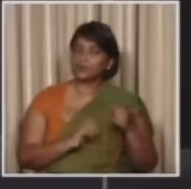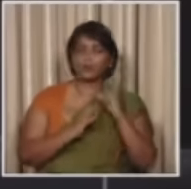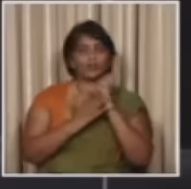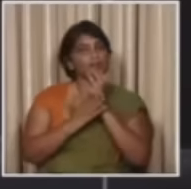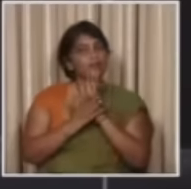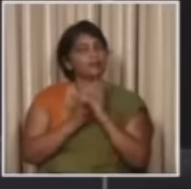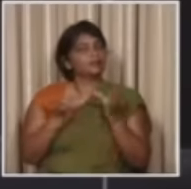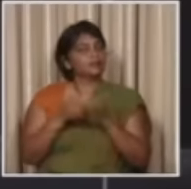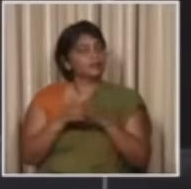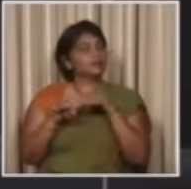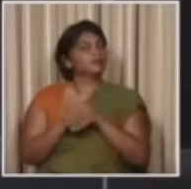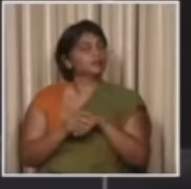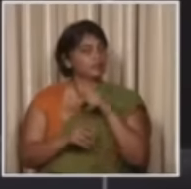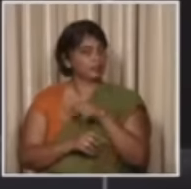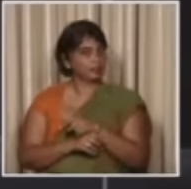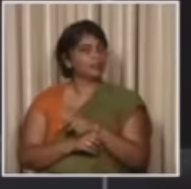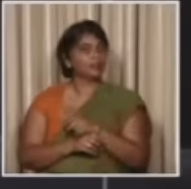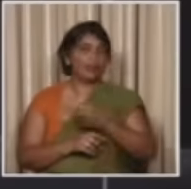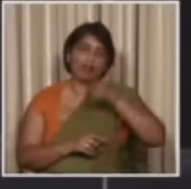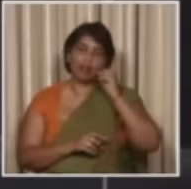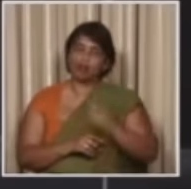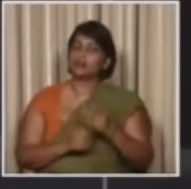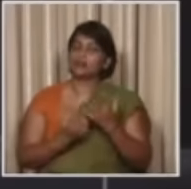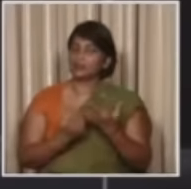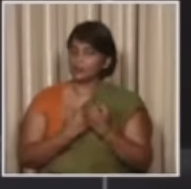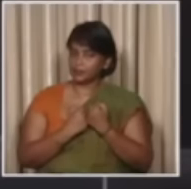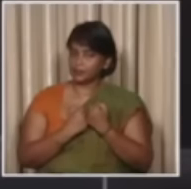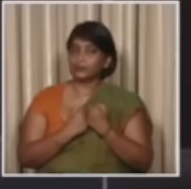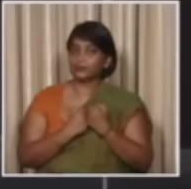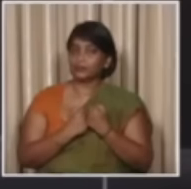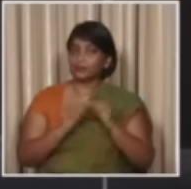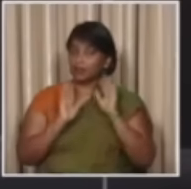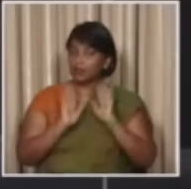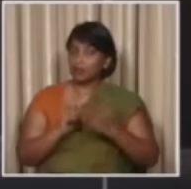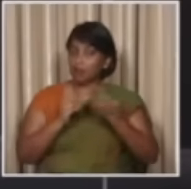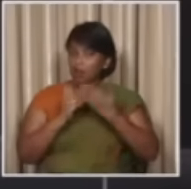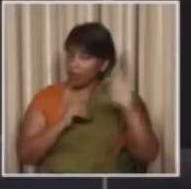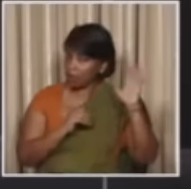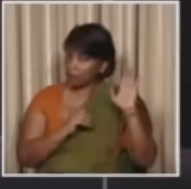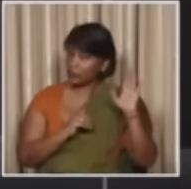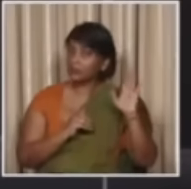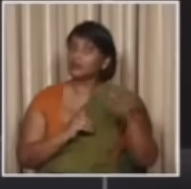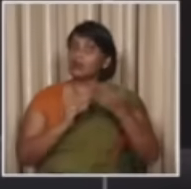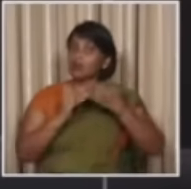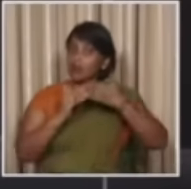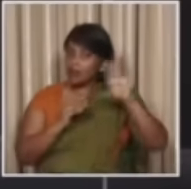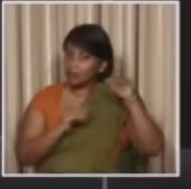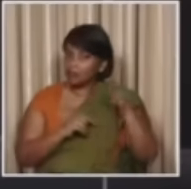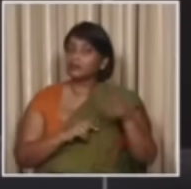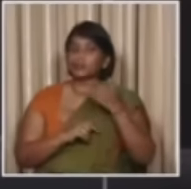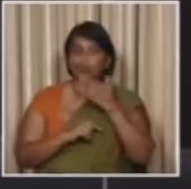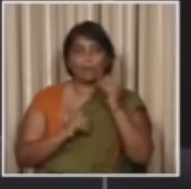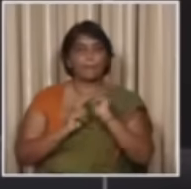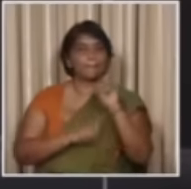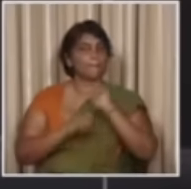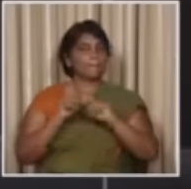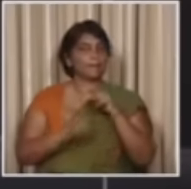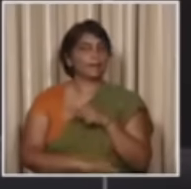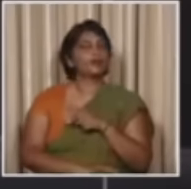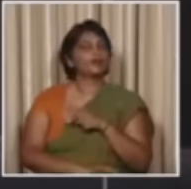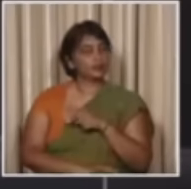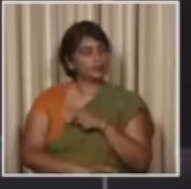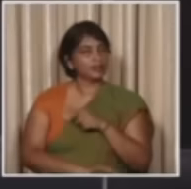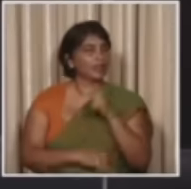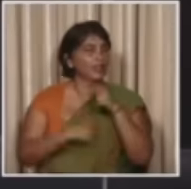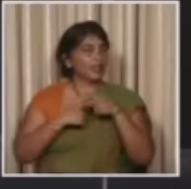ව්‍යවසායක සභාවට ගිහිල්ලා එහි අනුමැතිය අතු. හැබැයි ඉවත් කරන ඕන. ඒ ඉවත් කිරීම කරන්න පුළුවන් වෙන්නේ පාර්ලිමේන්තුවට. මොකද